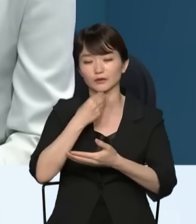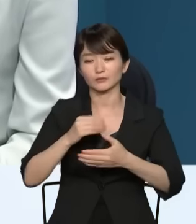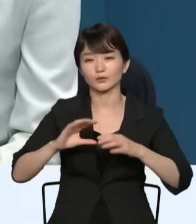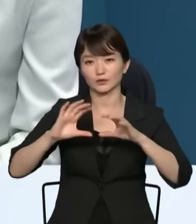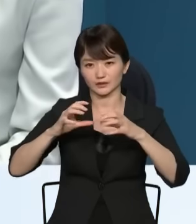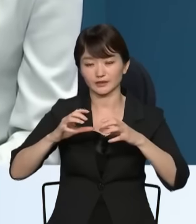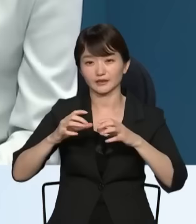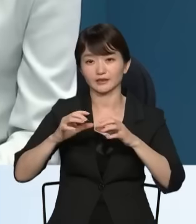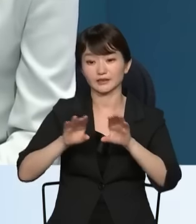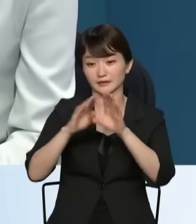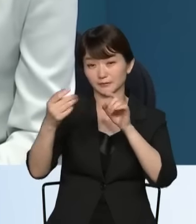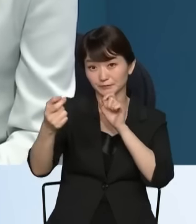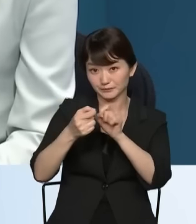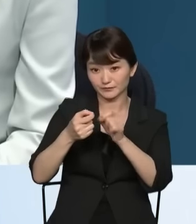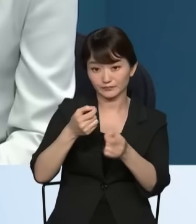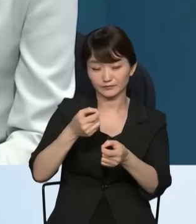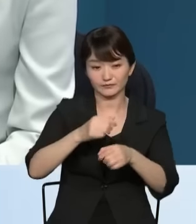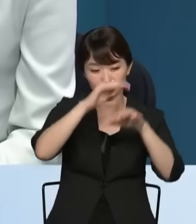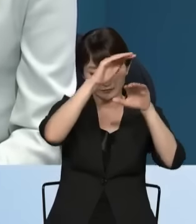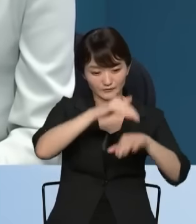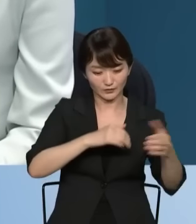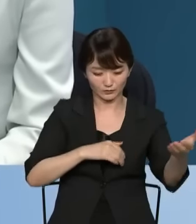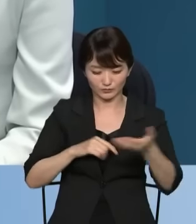있습니다. 이 시나리오 받으셨을 때